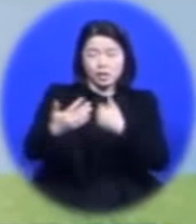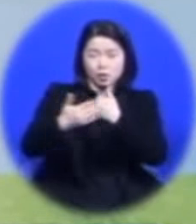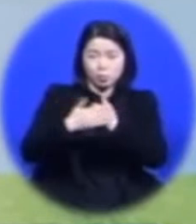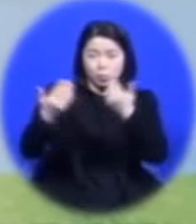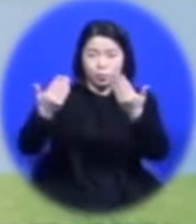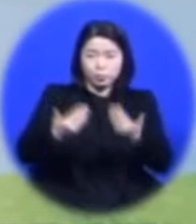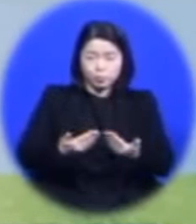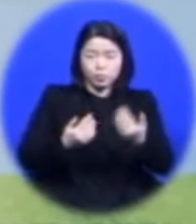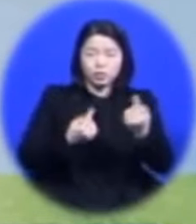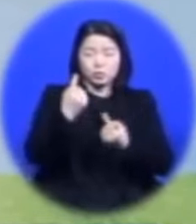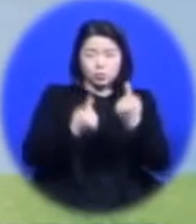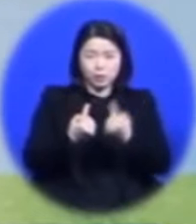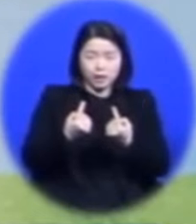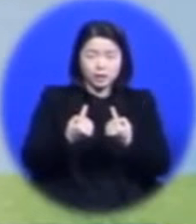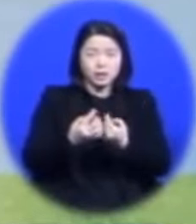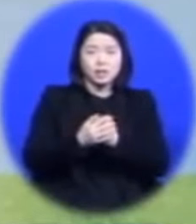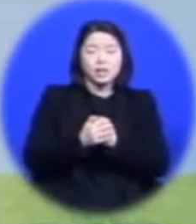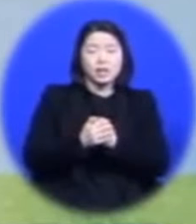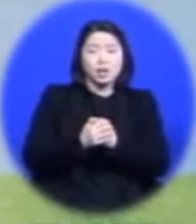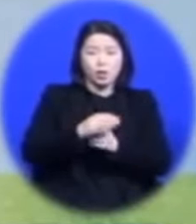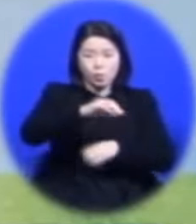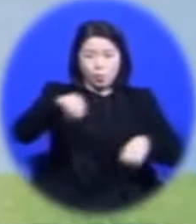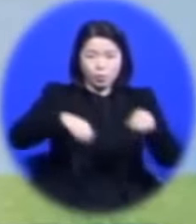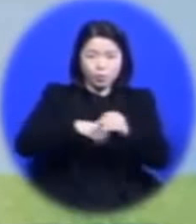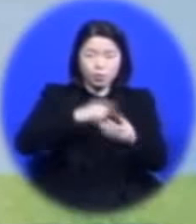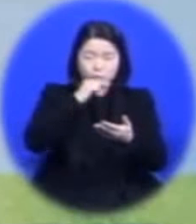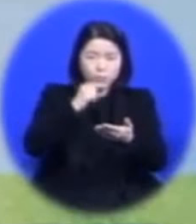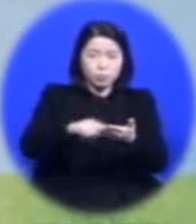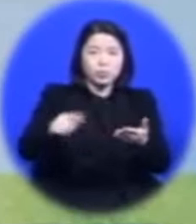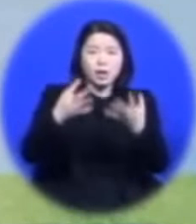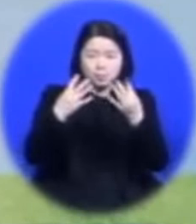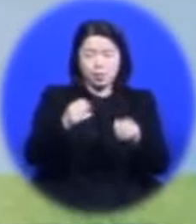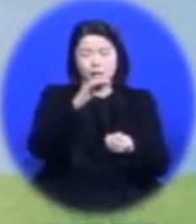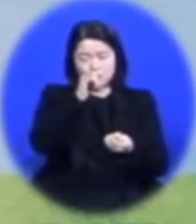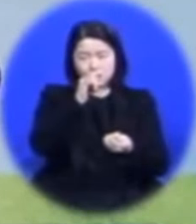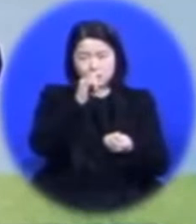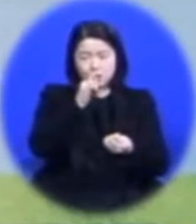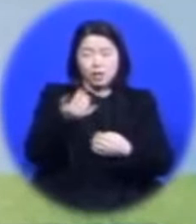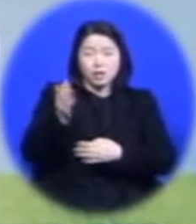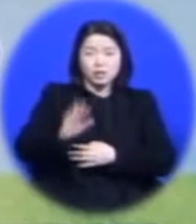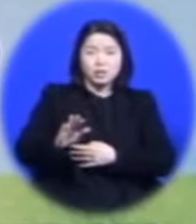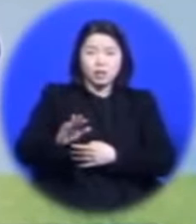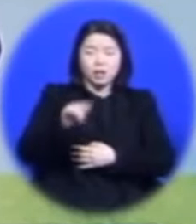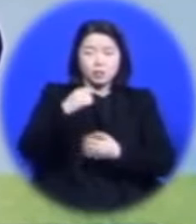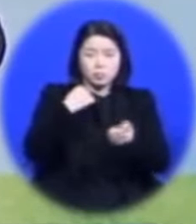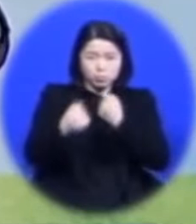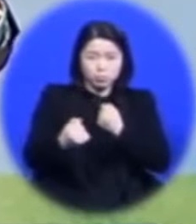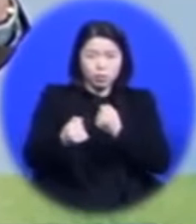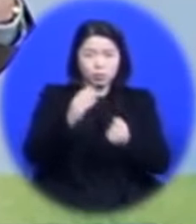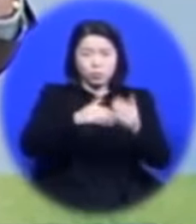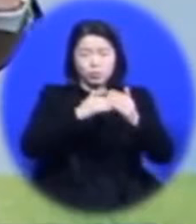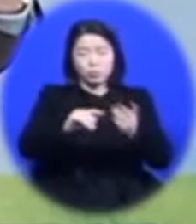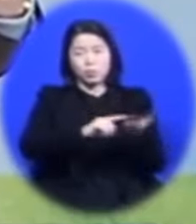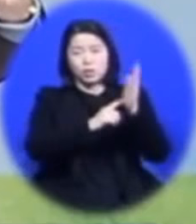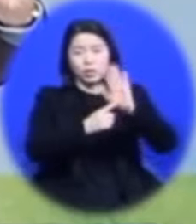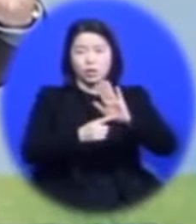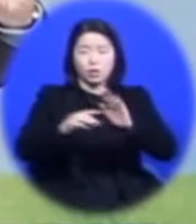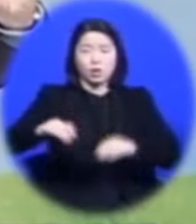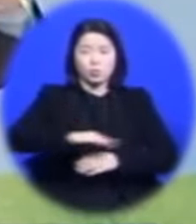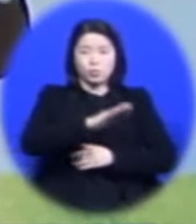되기보다는 오히려 손해될 때가 많습니다 그런데도 그렇게 공개적으로 우리는